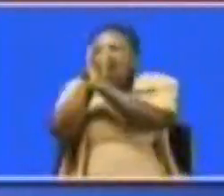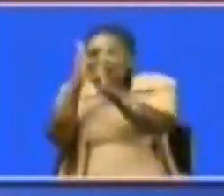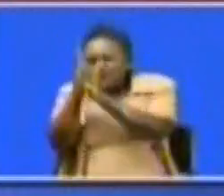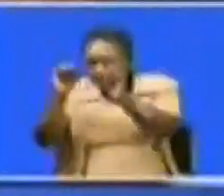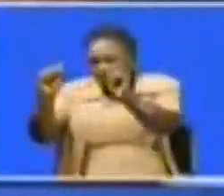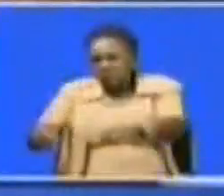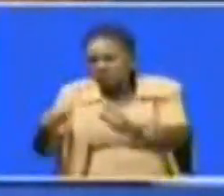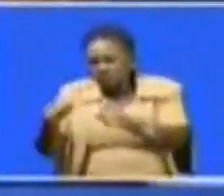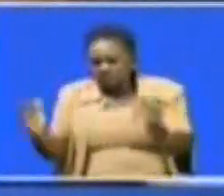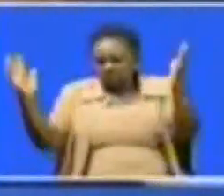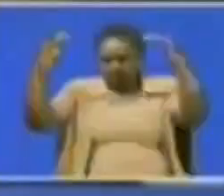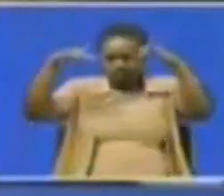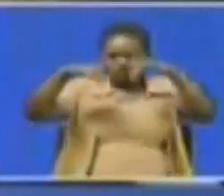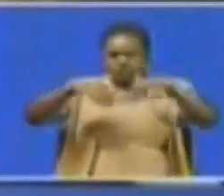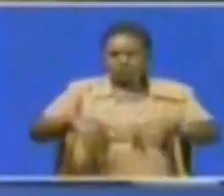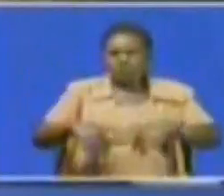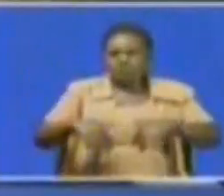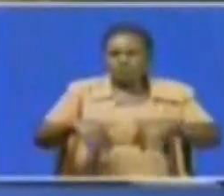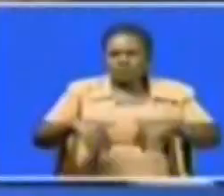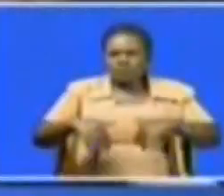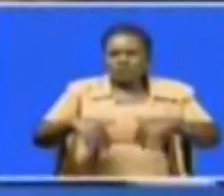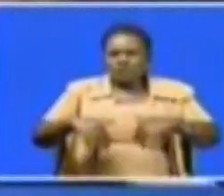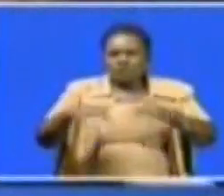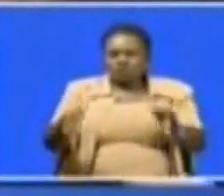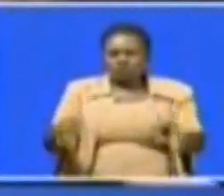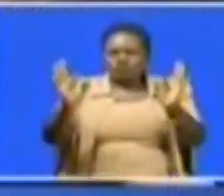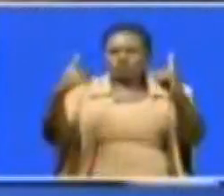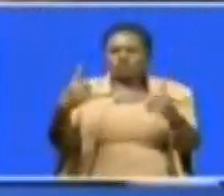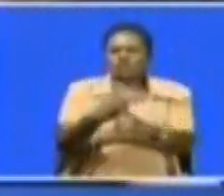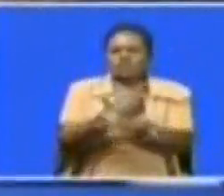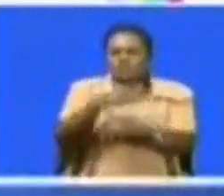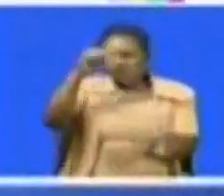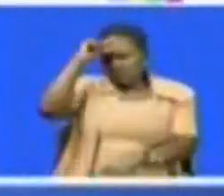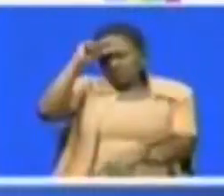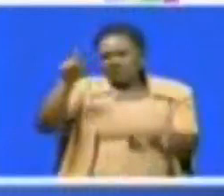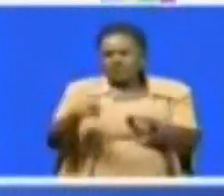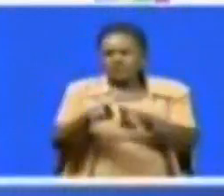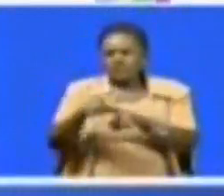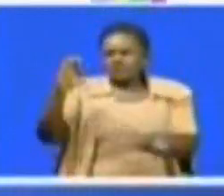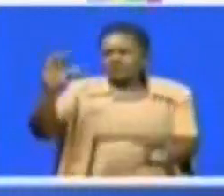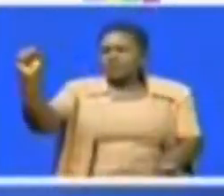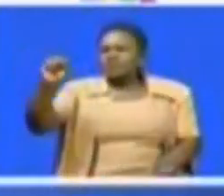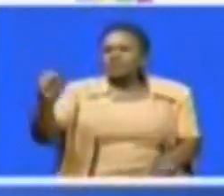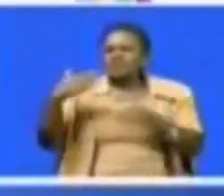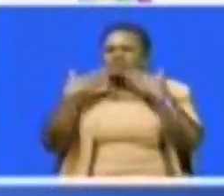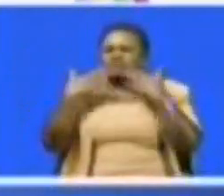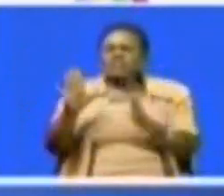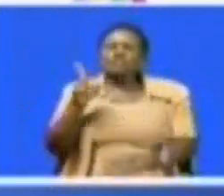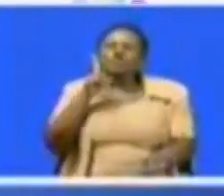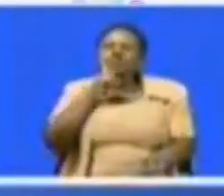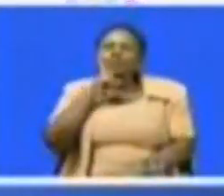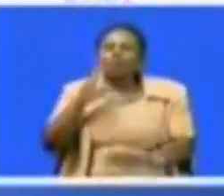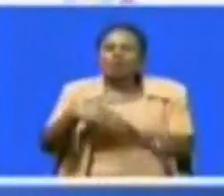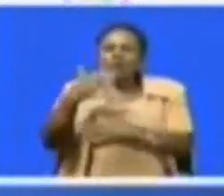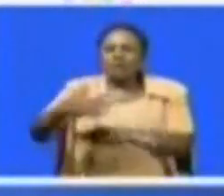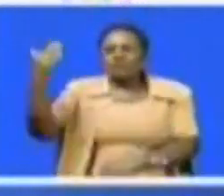everything. Kongamano hili lililohudhuriwa na maafisa tofauti wa serikali wakiwemo mawaziri litakamilika